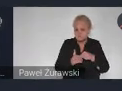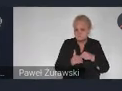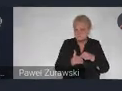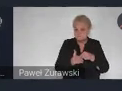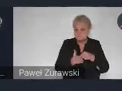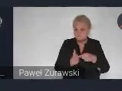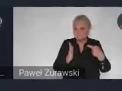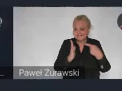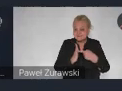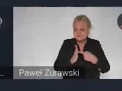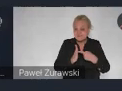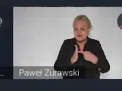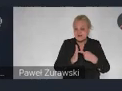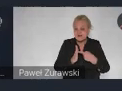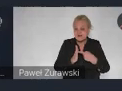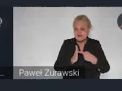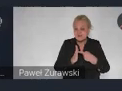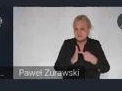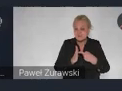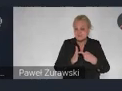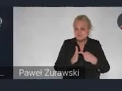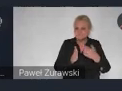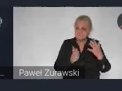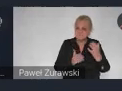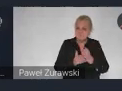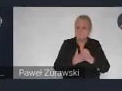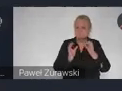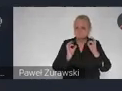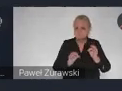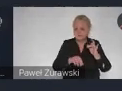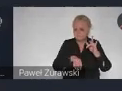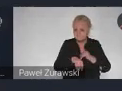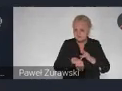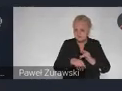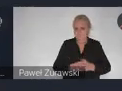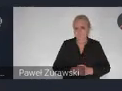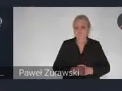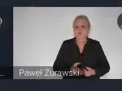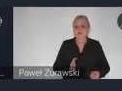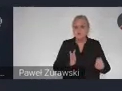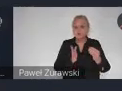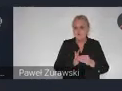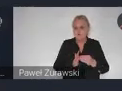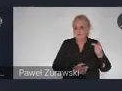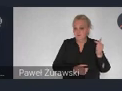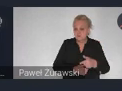celów i uzyskania odpowiednich rezultatów Dodatkowo trzeba będzie również